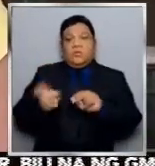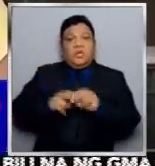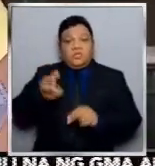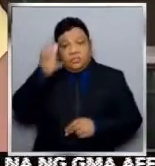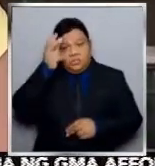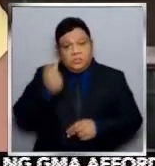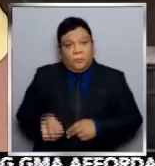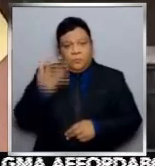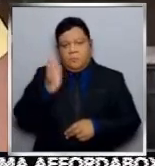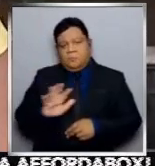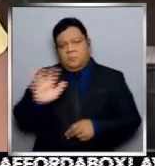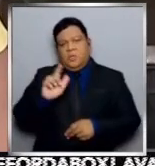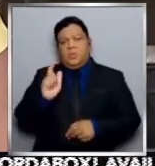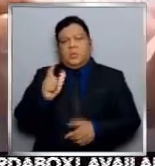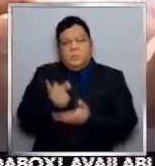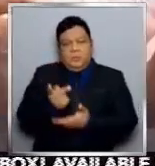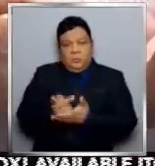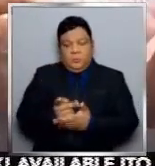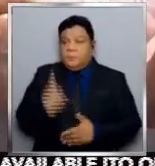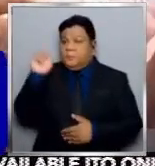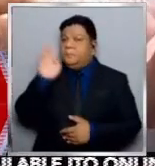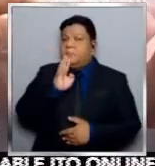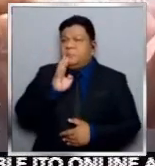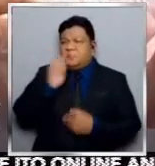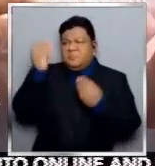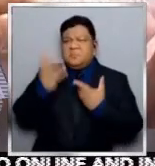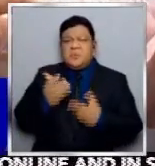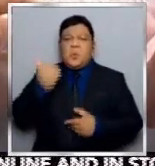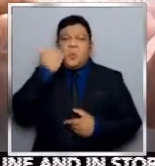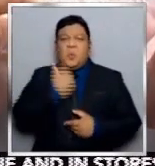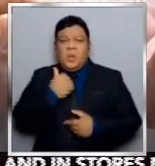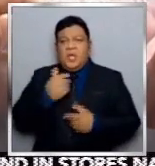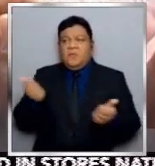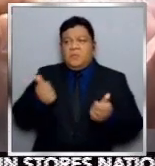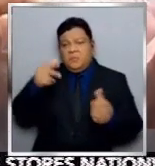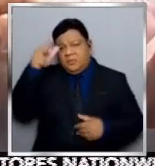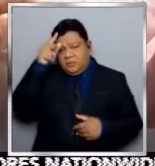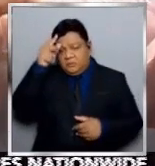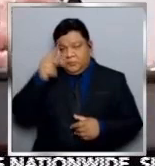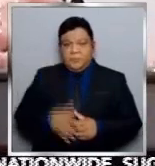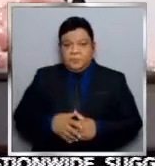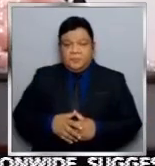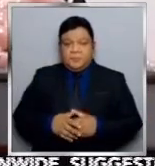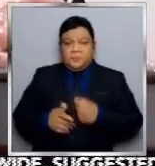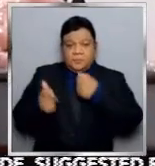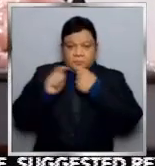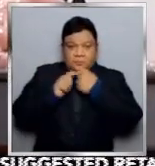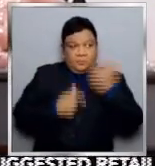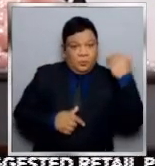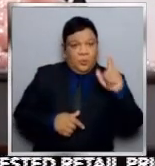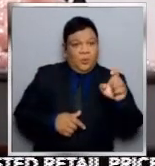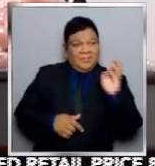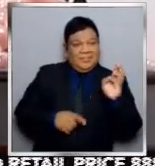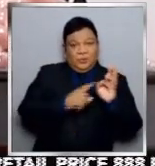kasi, may kakulangan daw po sa manok. Ang dating 160 to 180 pesos per kilo, ngayon 190